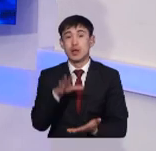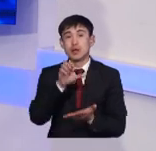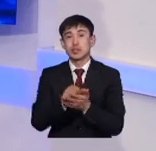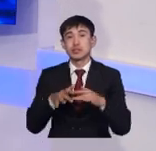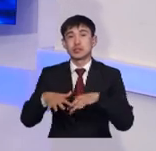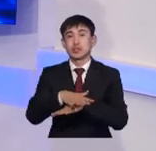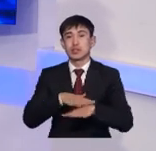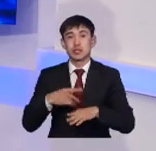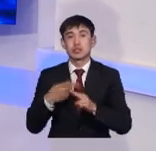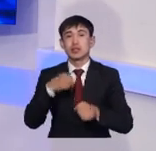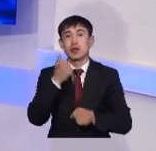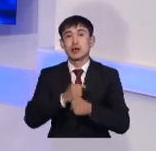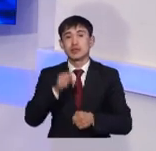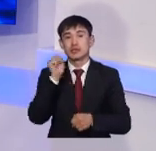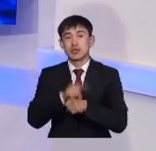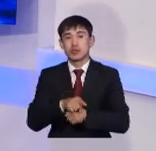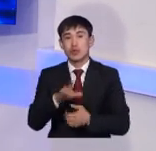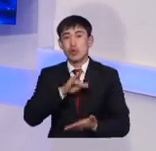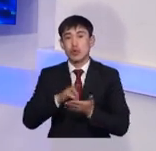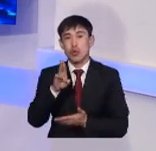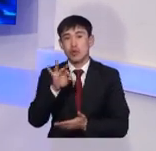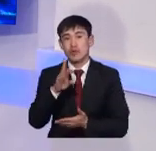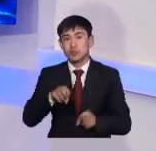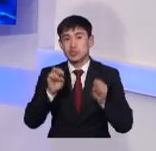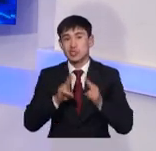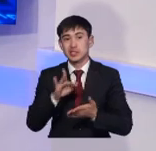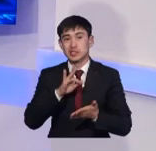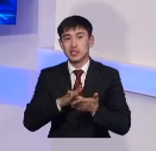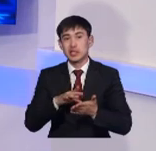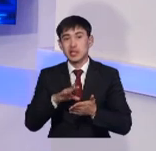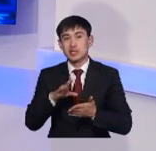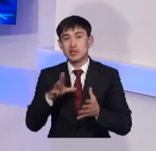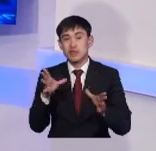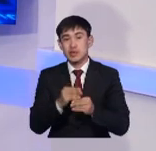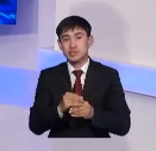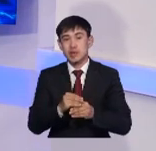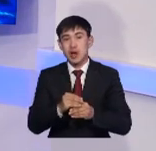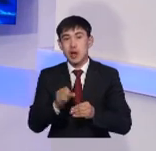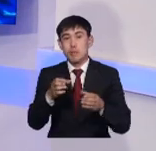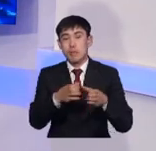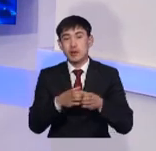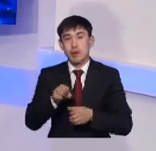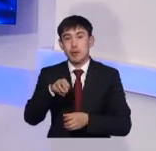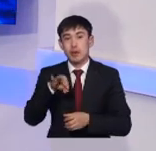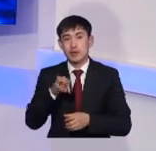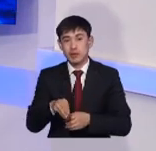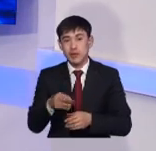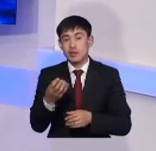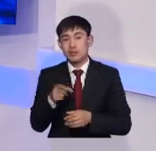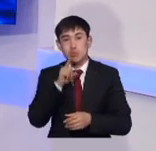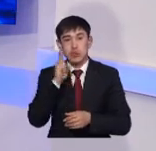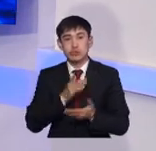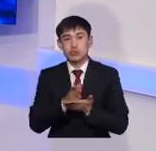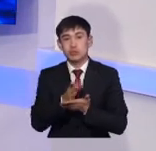занятость населения одна из главных задач в городе Кунаев специалистами центра карьеры совместно с представителями партии аманат а также